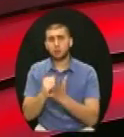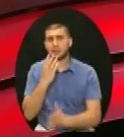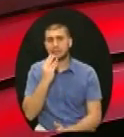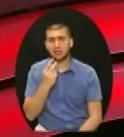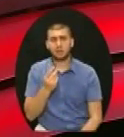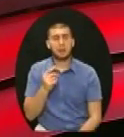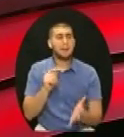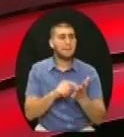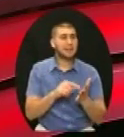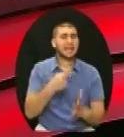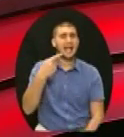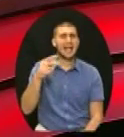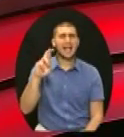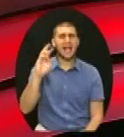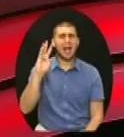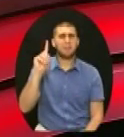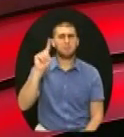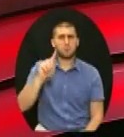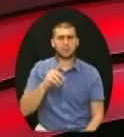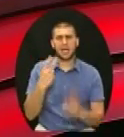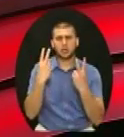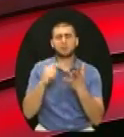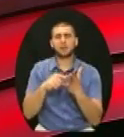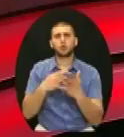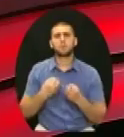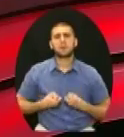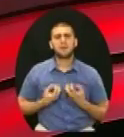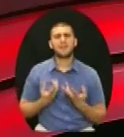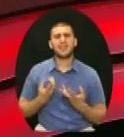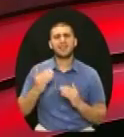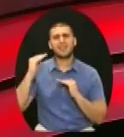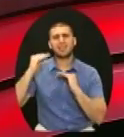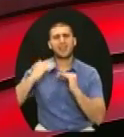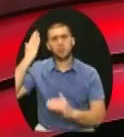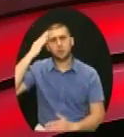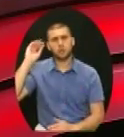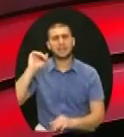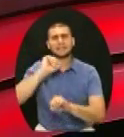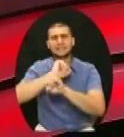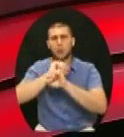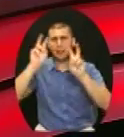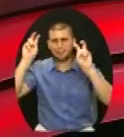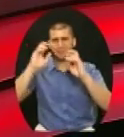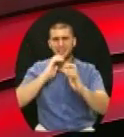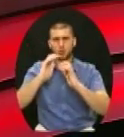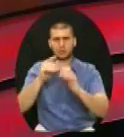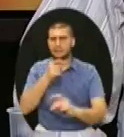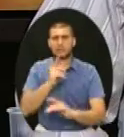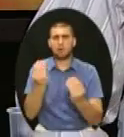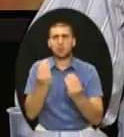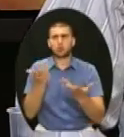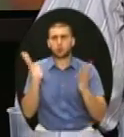לכן גם גרבוז חשוב, כי הוא מבטא את התת מודע של הסוהרים. הסוהרים מהתקשורת. וזה לא דברים